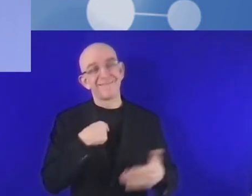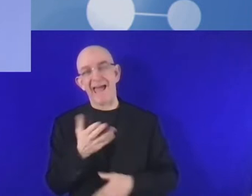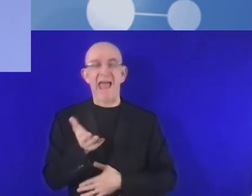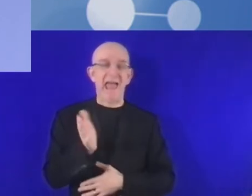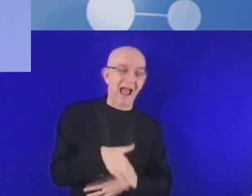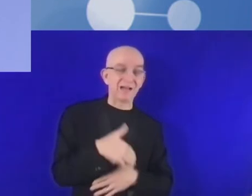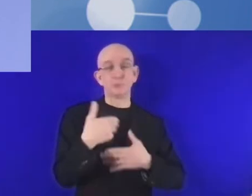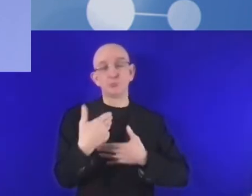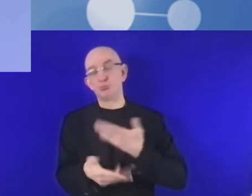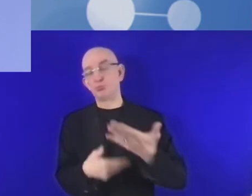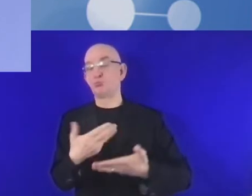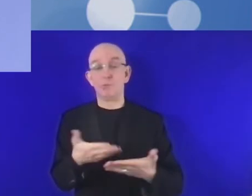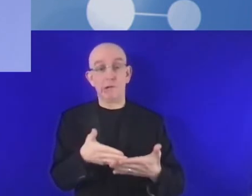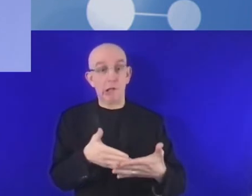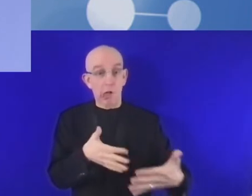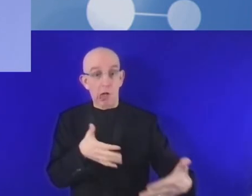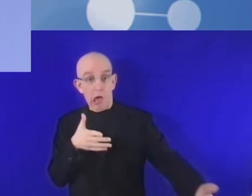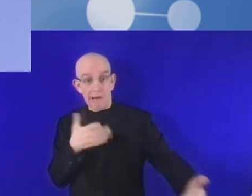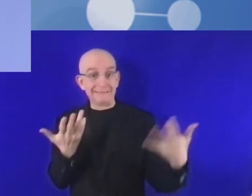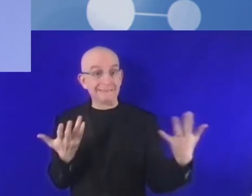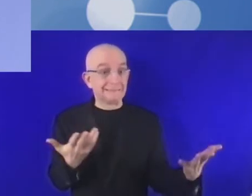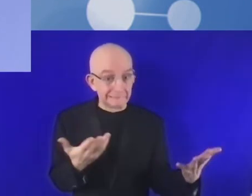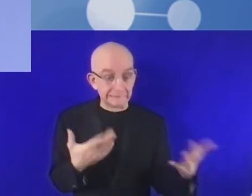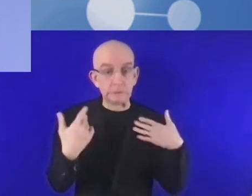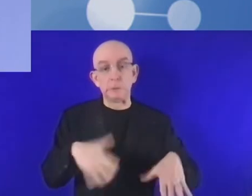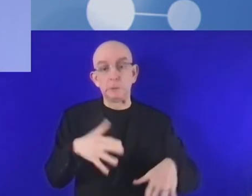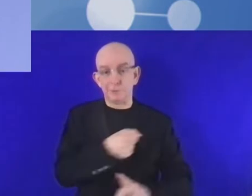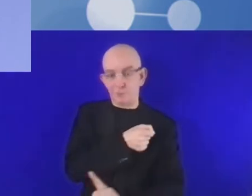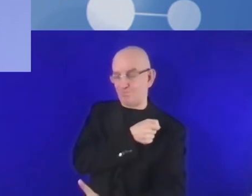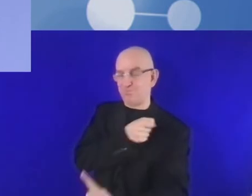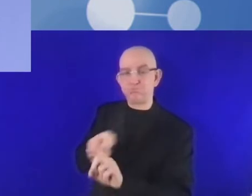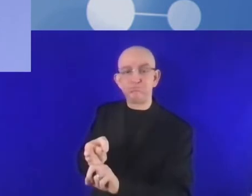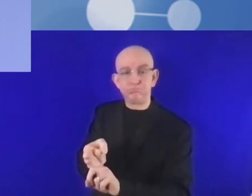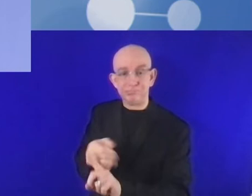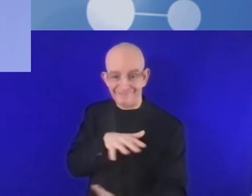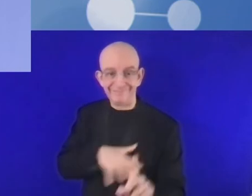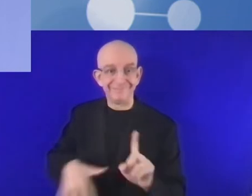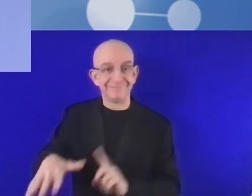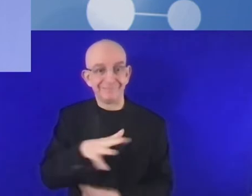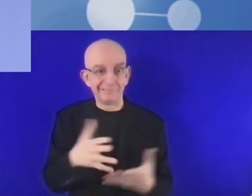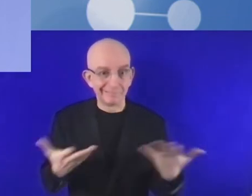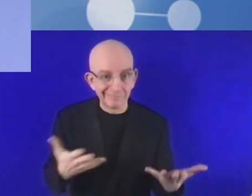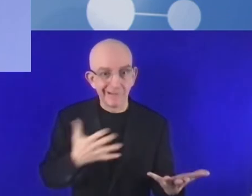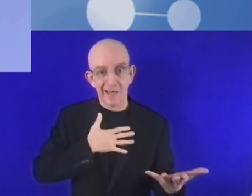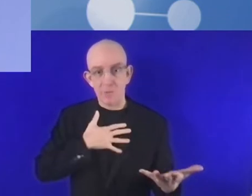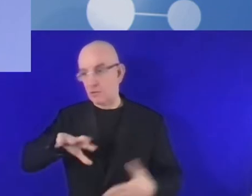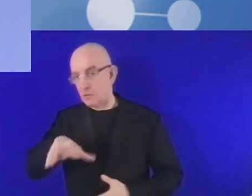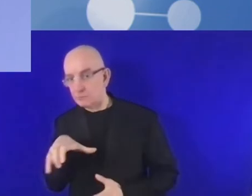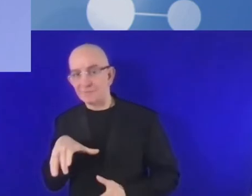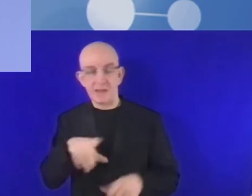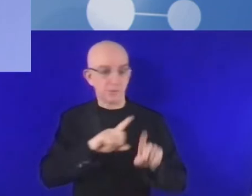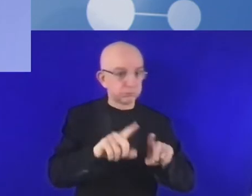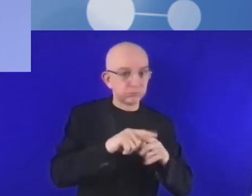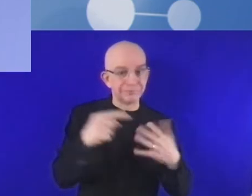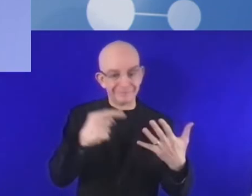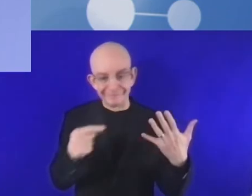能很迅速地掌握这些数字化技术，那么可惜的很可能会造成我们不能